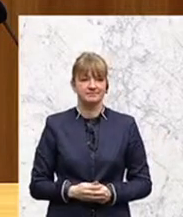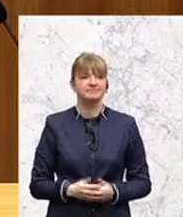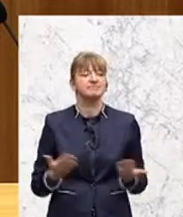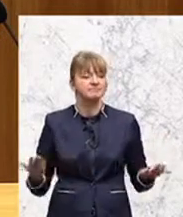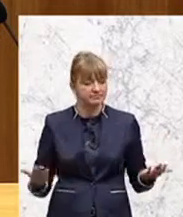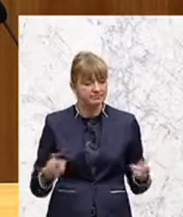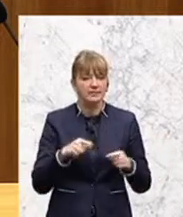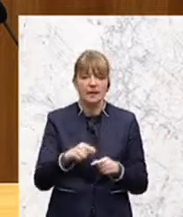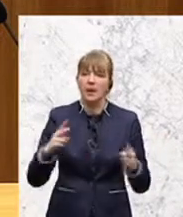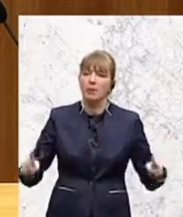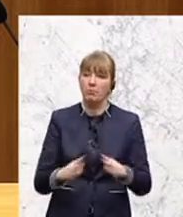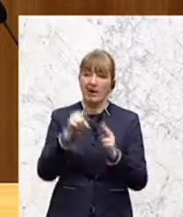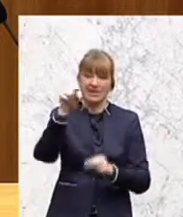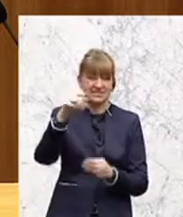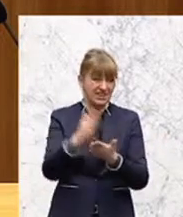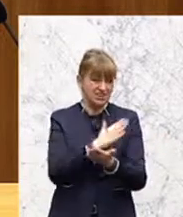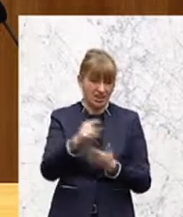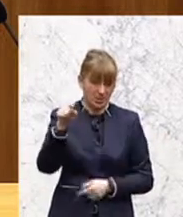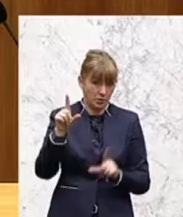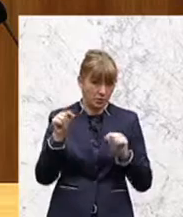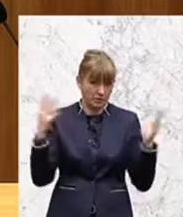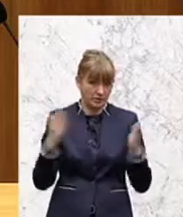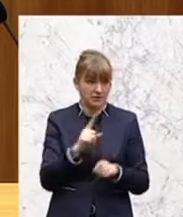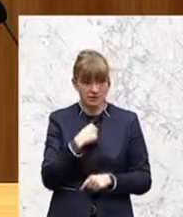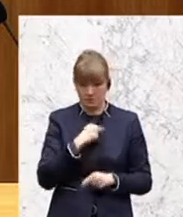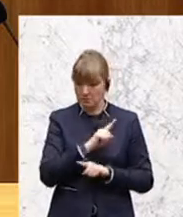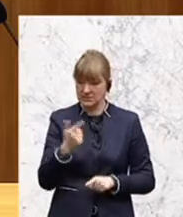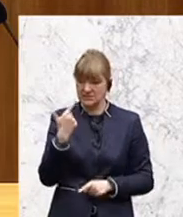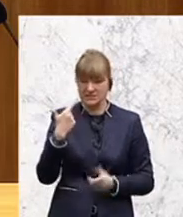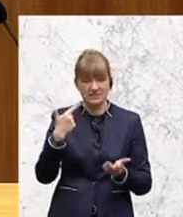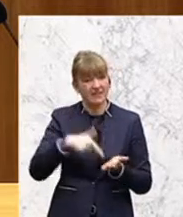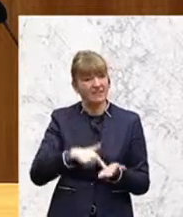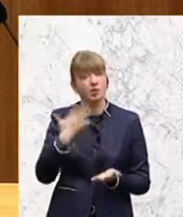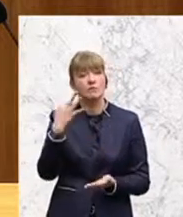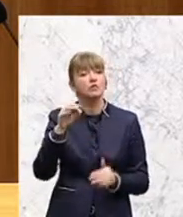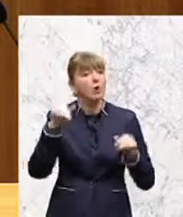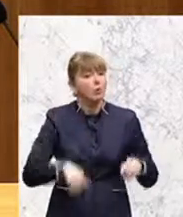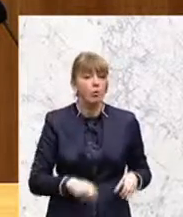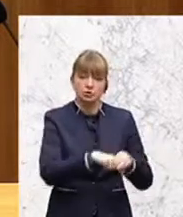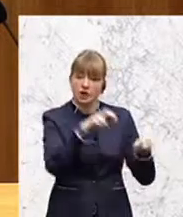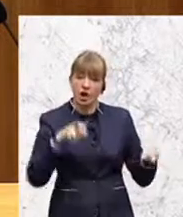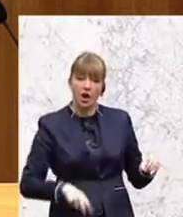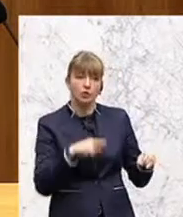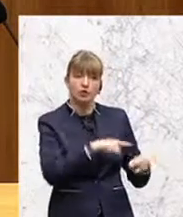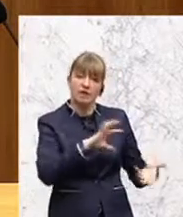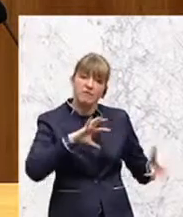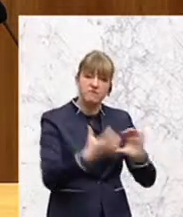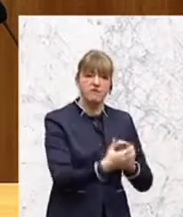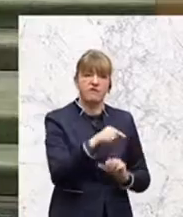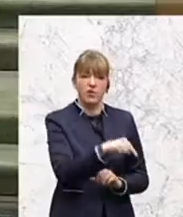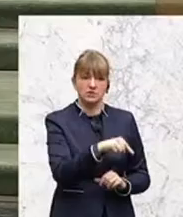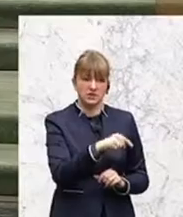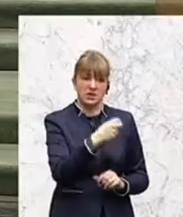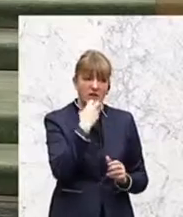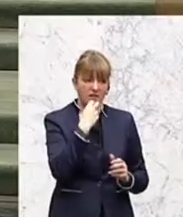Die Entscheidungen von Paris bedeuten, dass wir bis zum Jahr 2050 aussteigen müssen aus den fossilen. Dekarbonisierung,